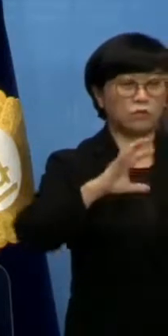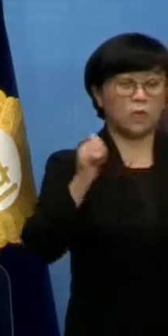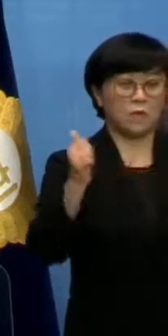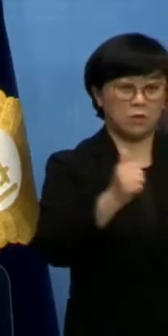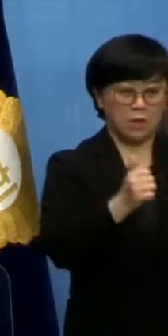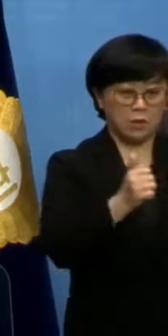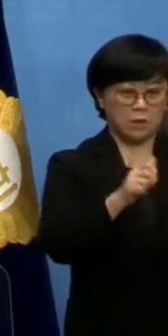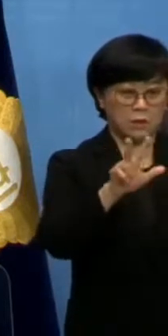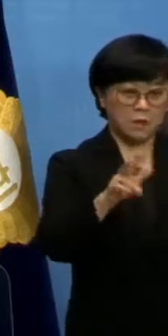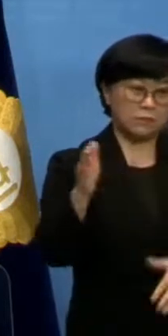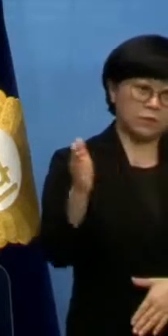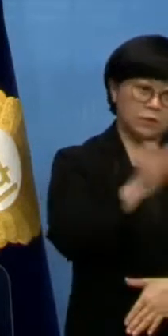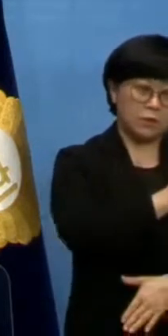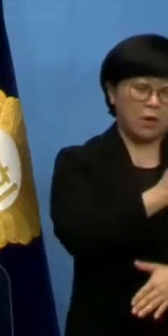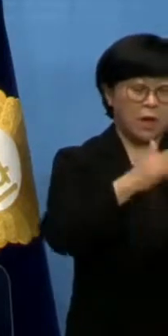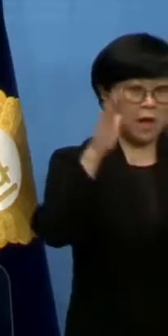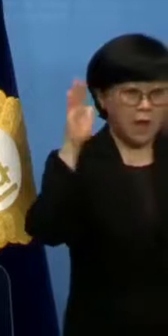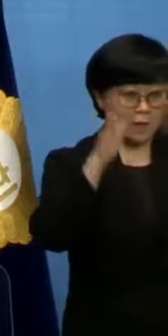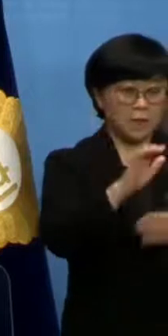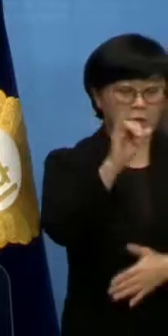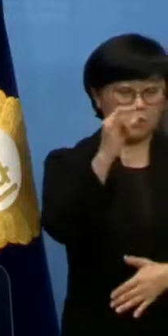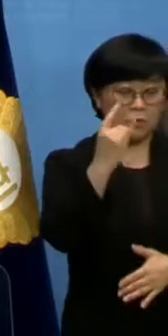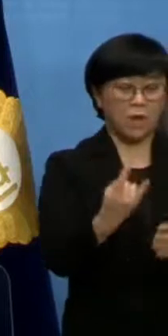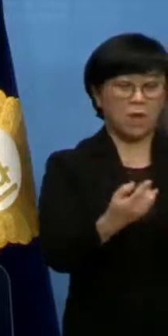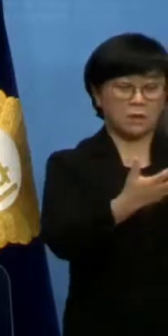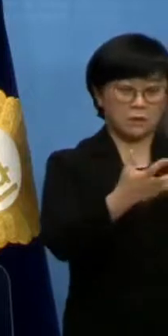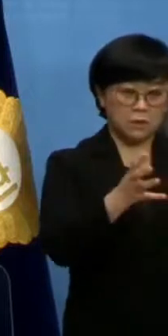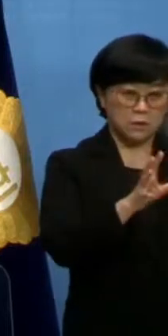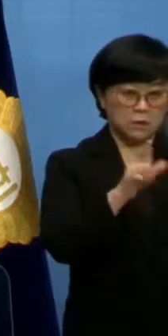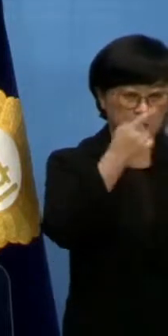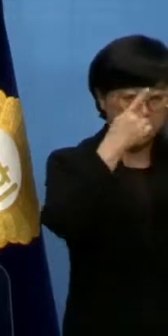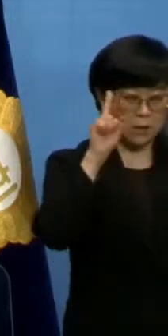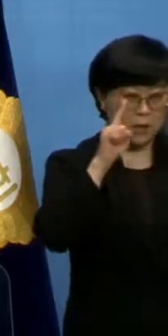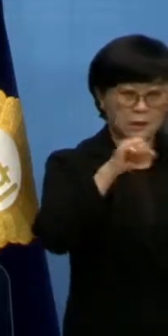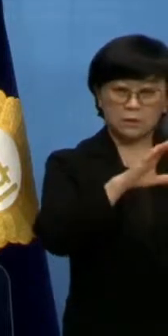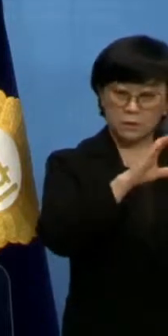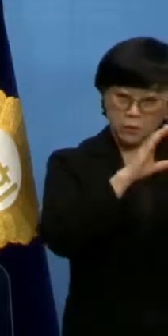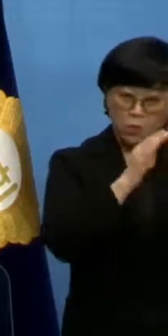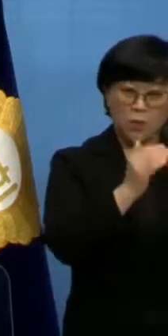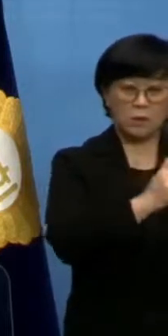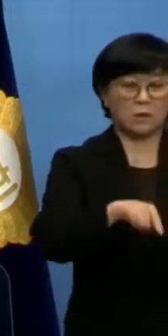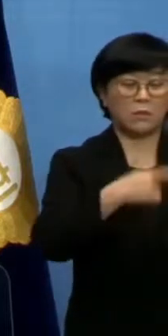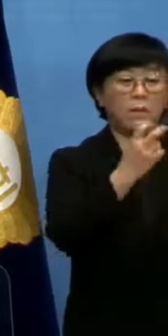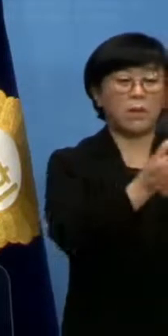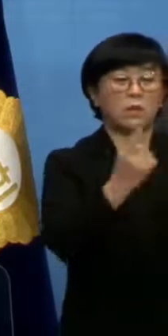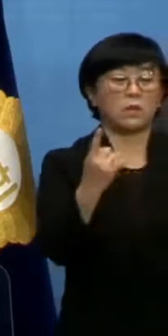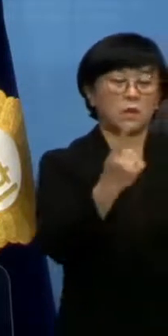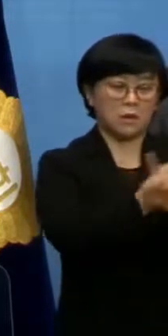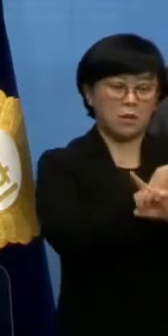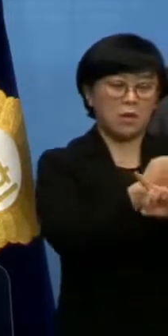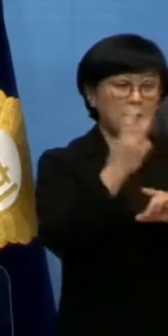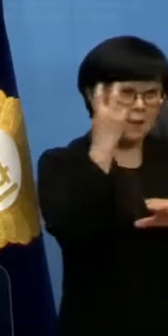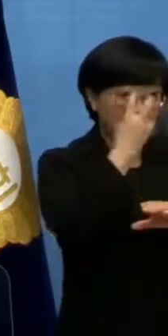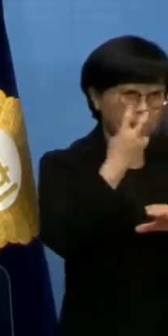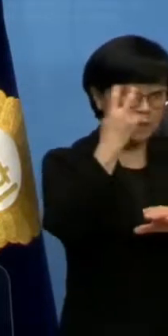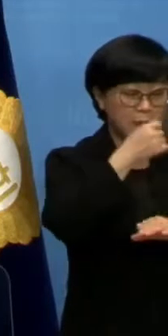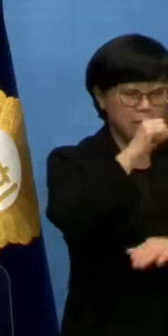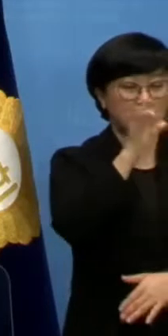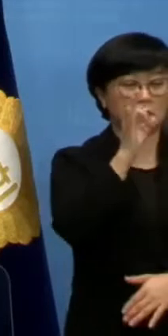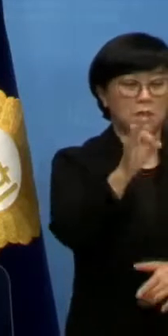지금부터는 총학생회 등 대학생들의 의견을 충분히 수렴해 필요하다면 법 개정, 감사, 예산